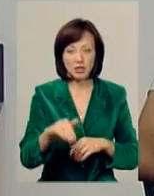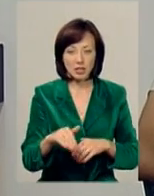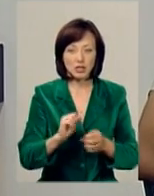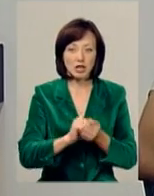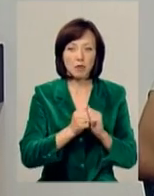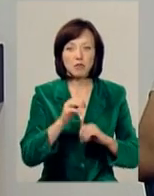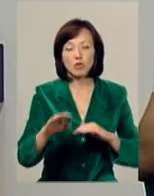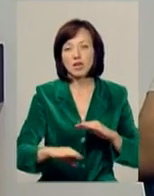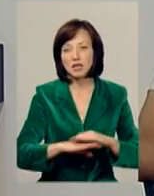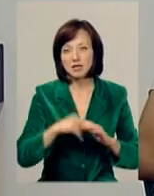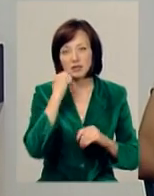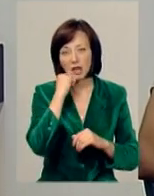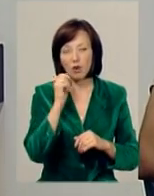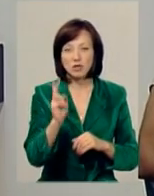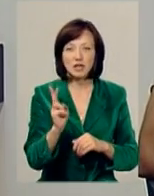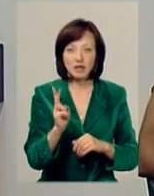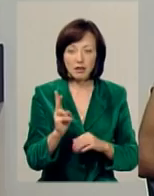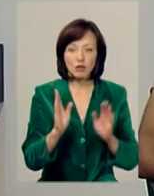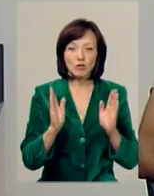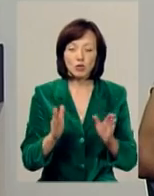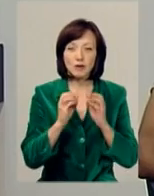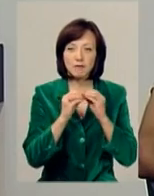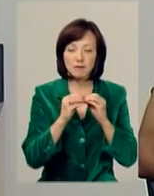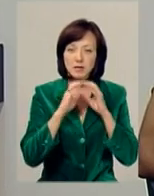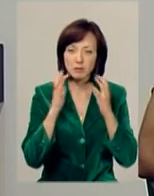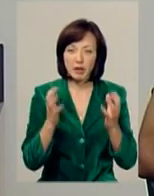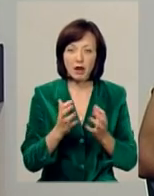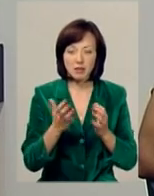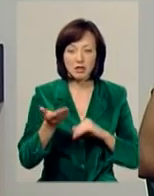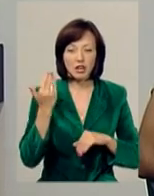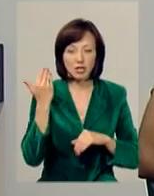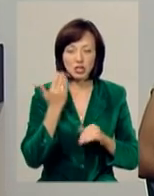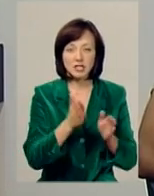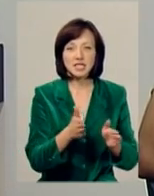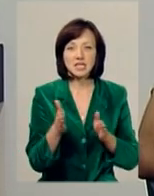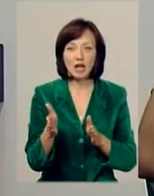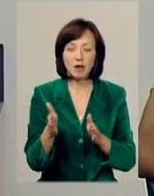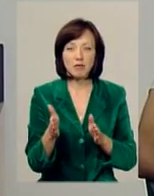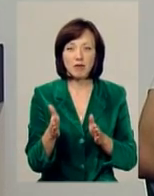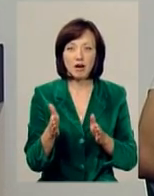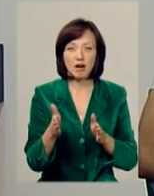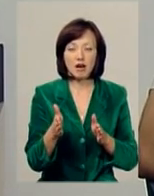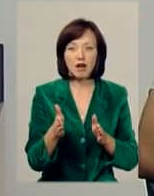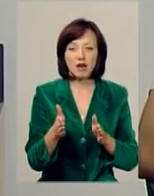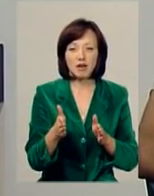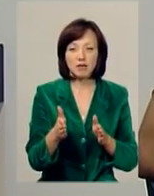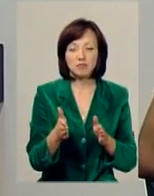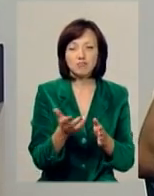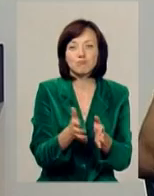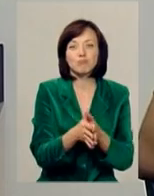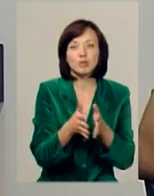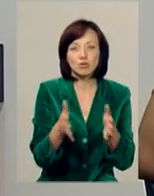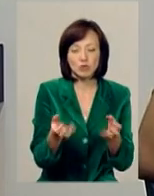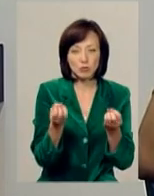Кам'янець Подільський там Старокостянтинів буде зберігатись як і раніше система мажоритарна система відносної більшості